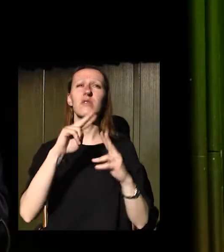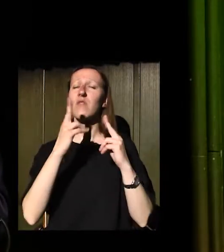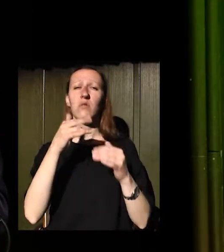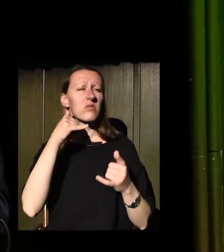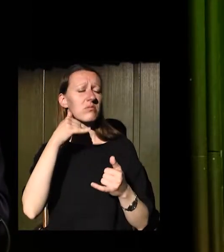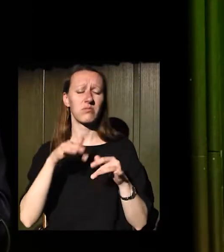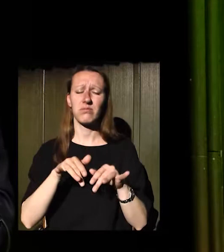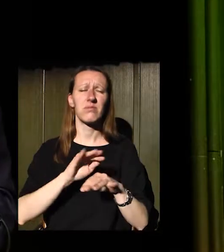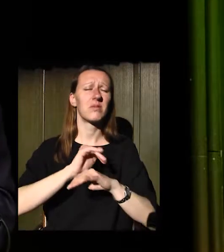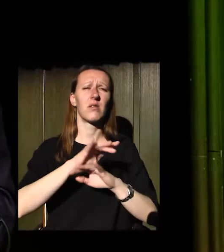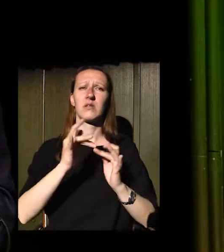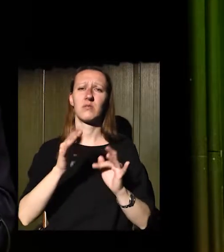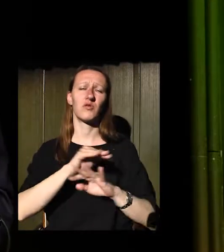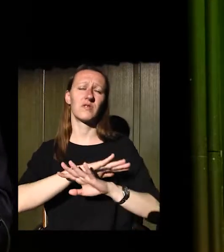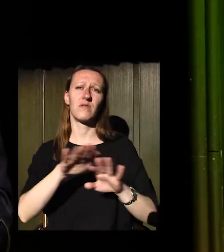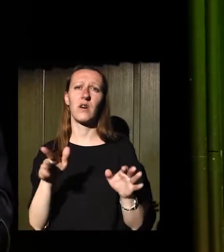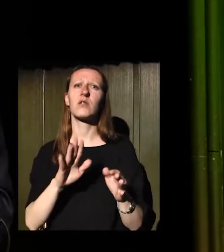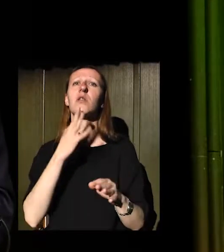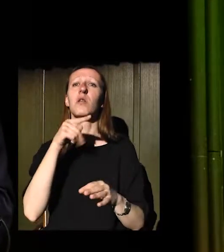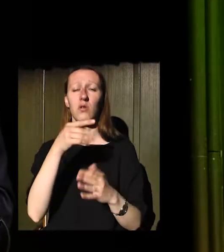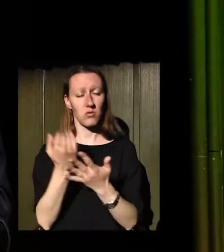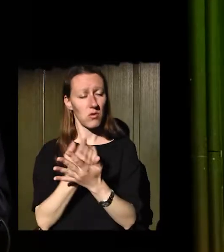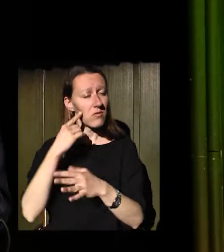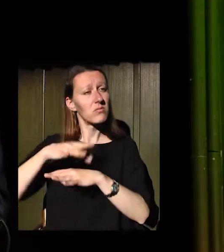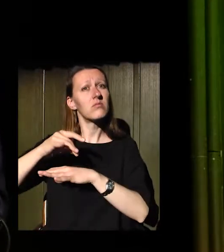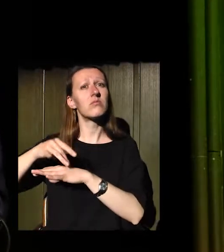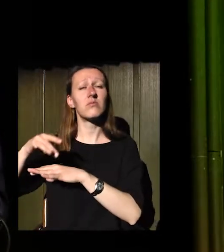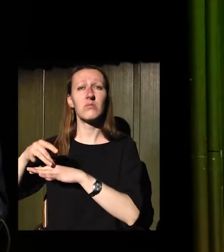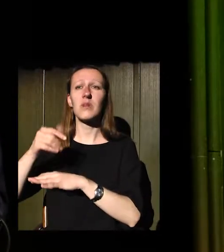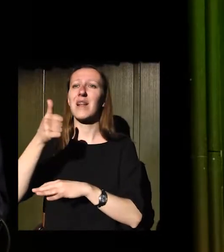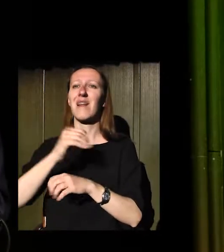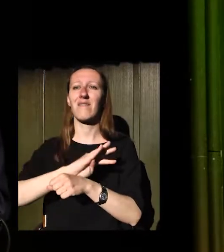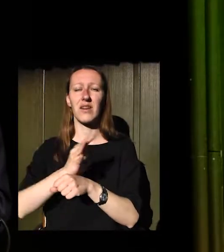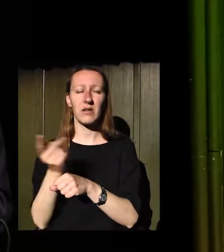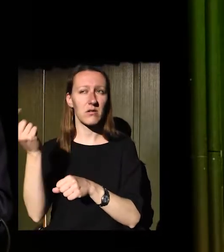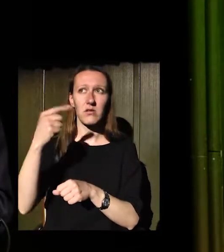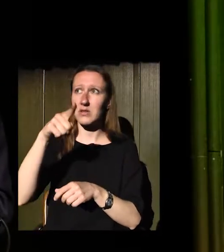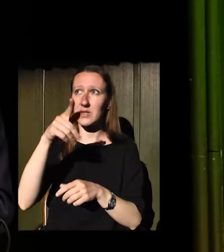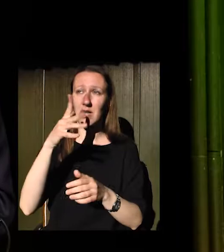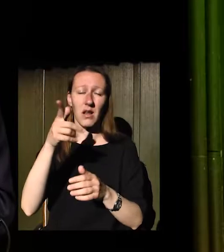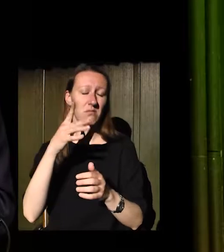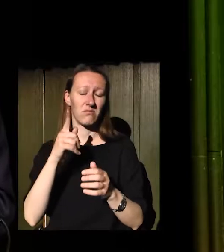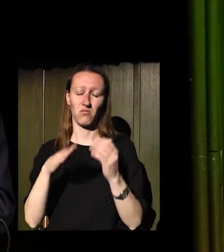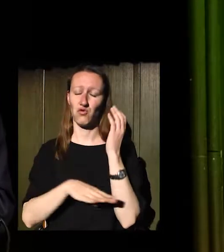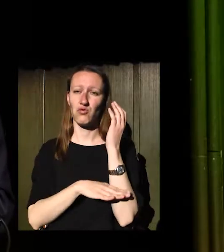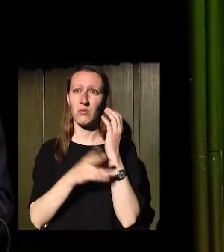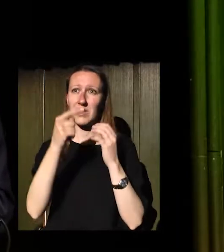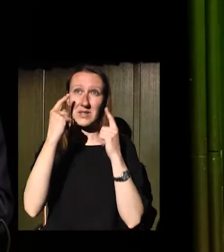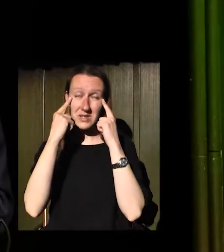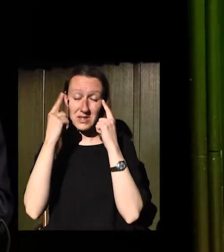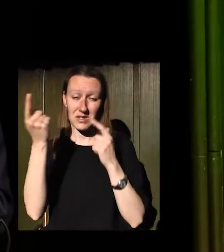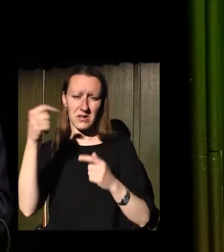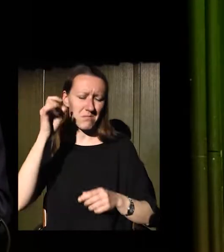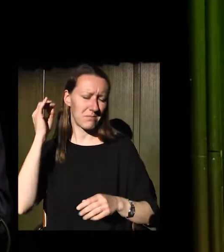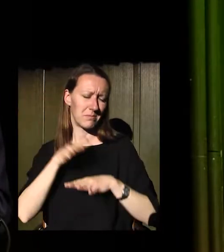globo. Però, nonostante queste innovazioni, un virus giunto da una foresta cinese è stato disseminato con